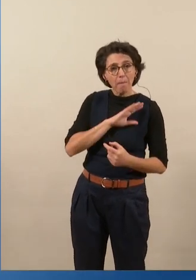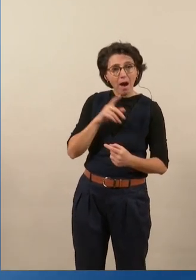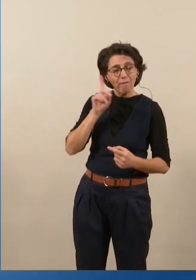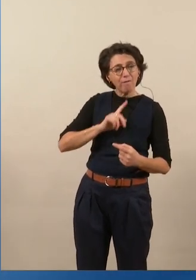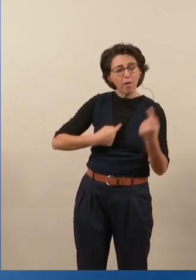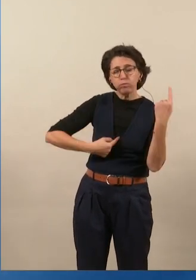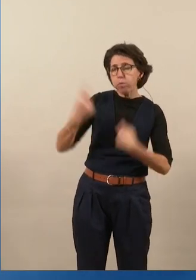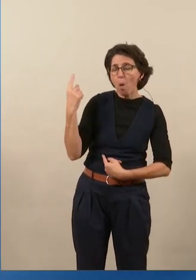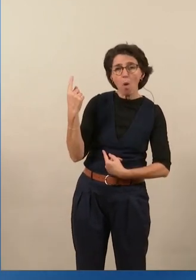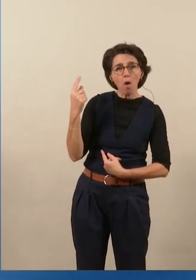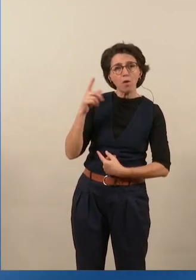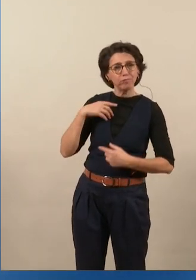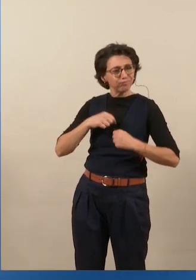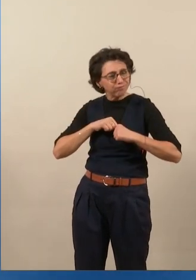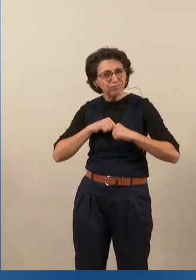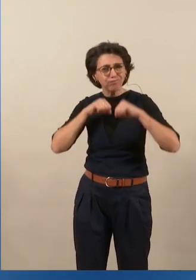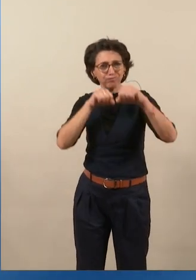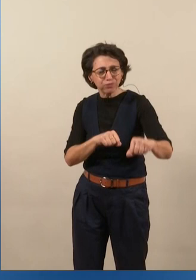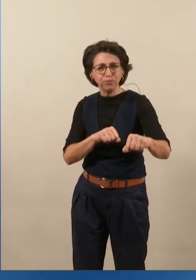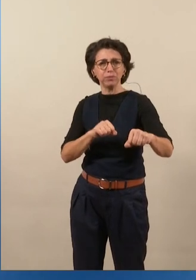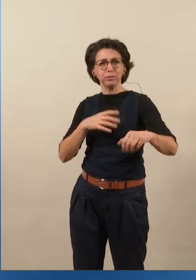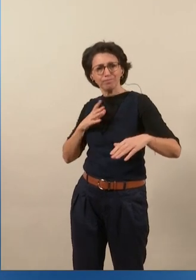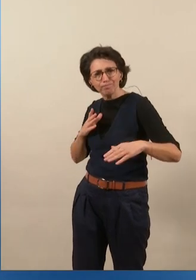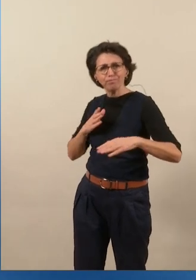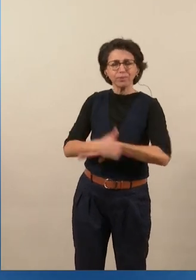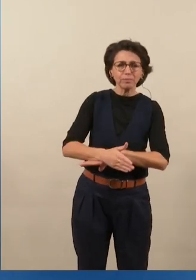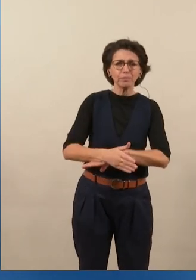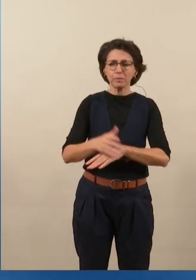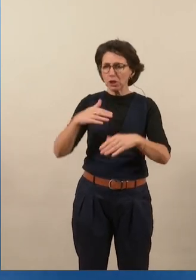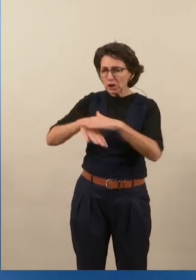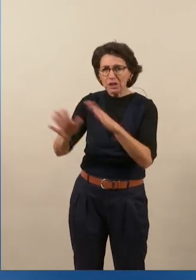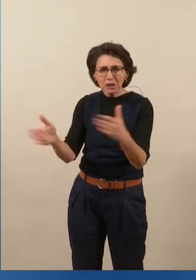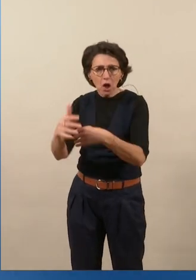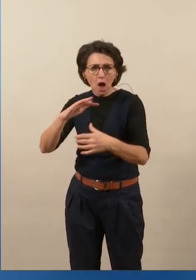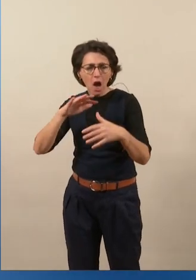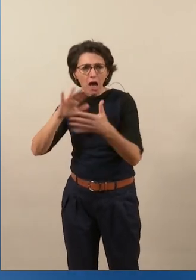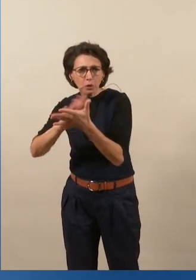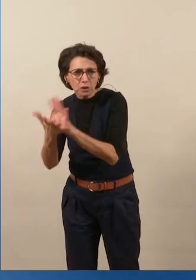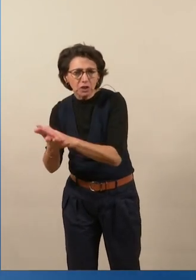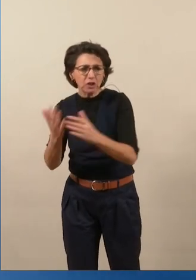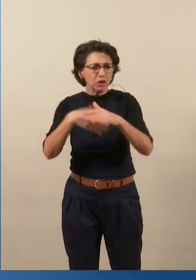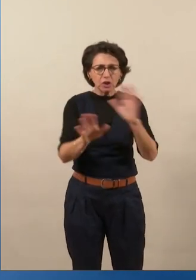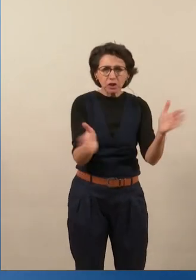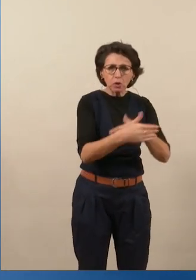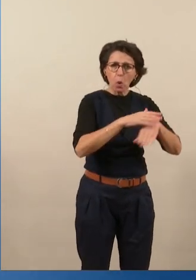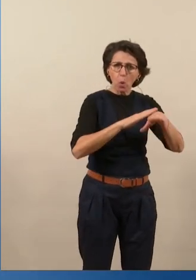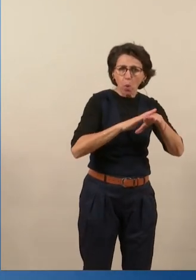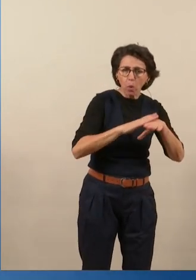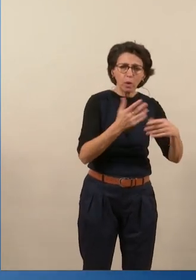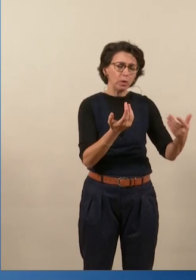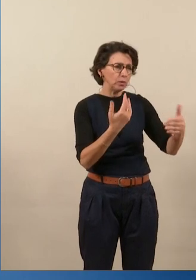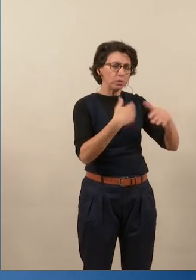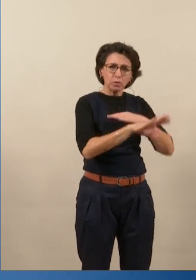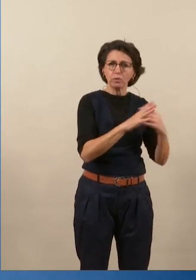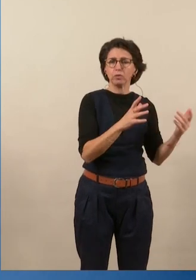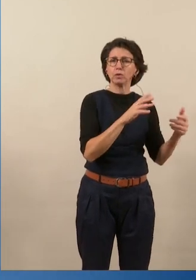imposés dans la chose publique que ce soit dans le tissu associatif économique ou politique ce que nous regrettons dans